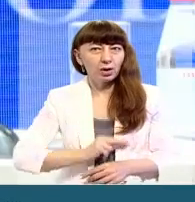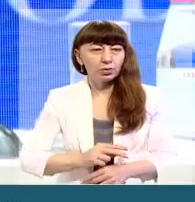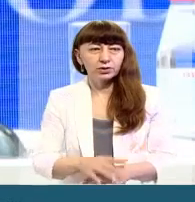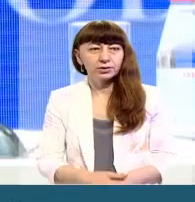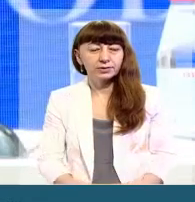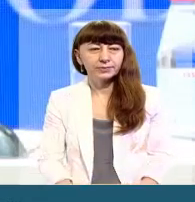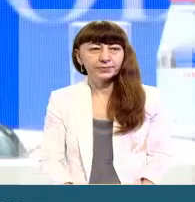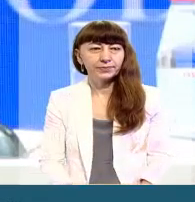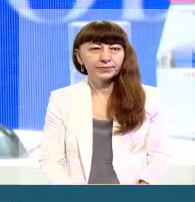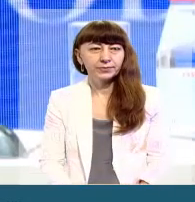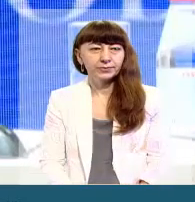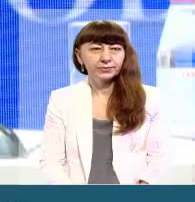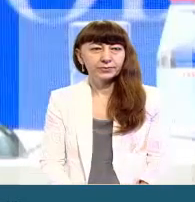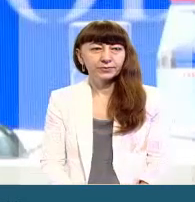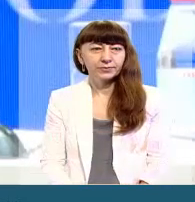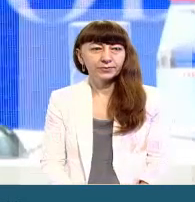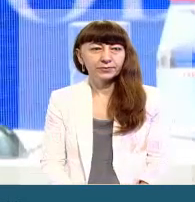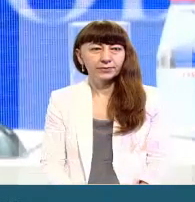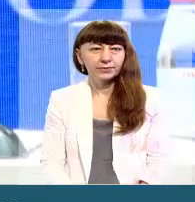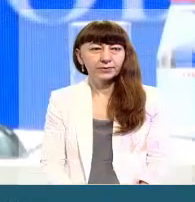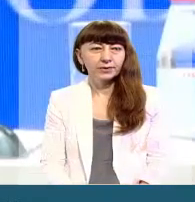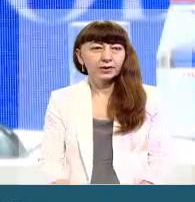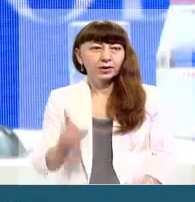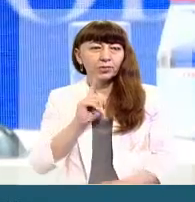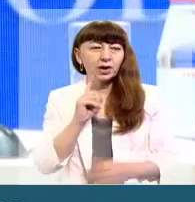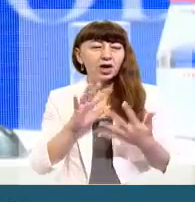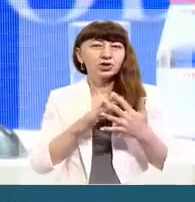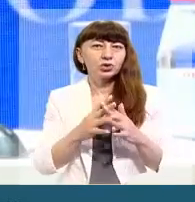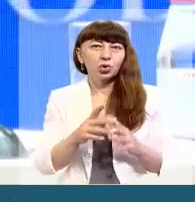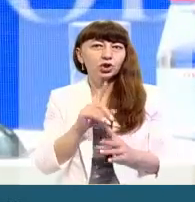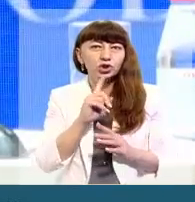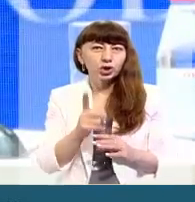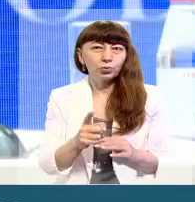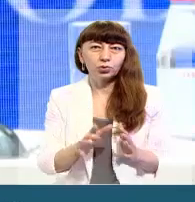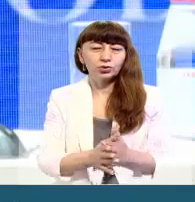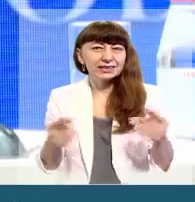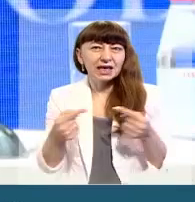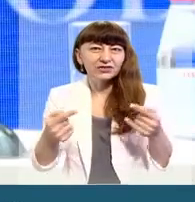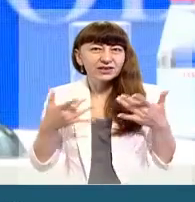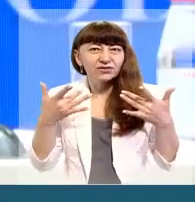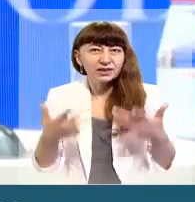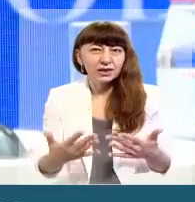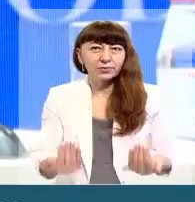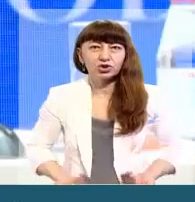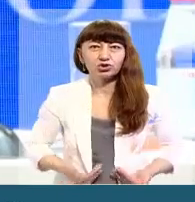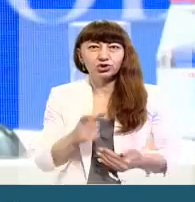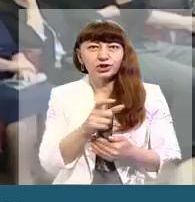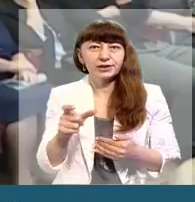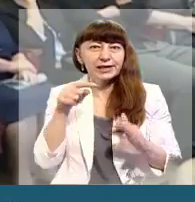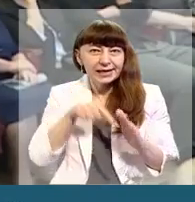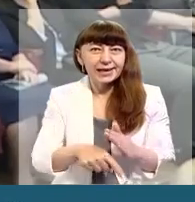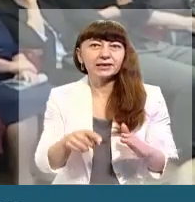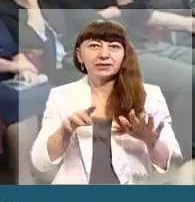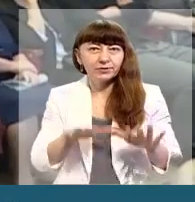будем работать. Вплоть до того, когда пока наши села не будут отвечать требованиям жителей же этого села.